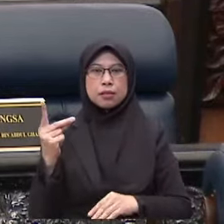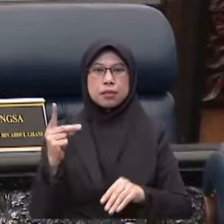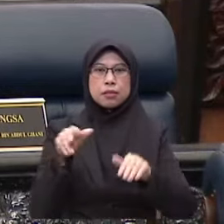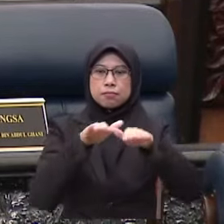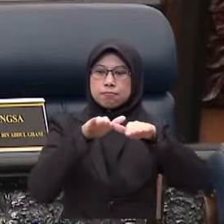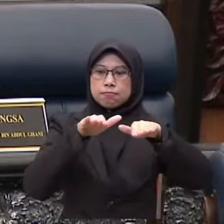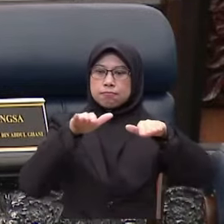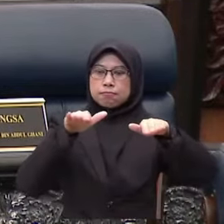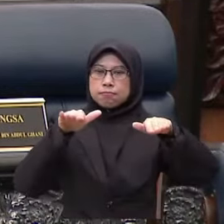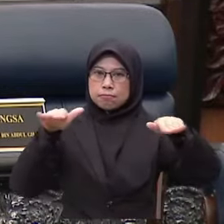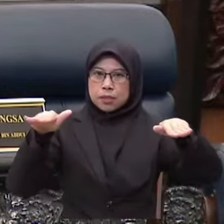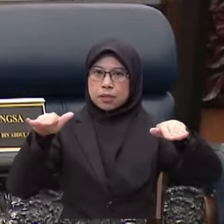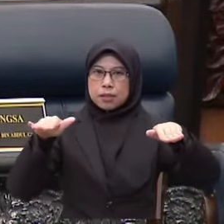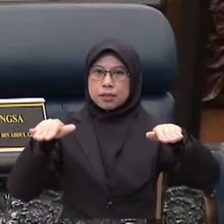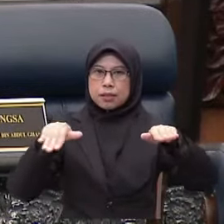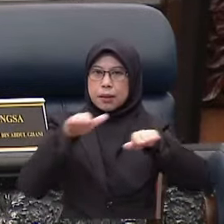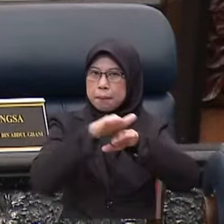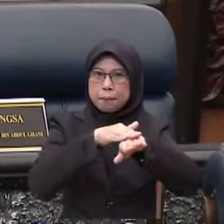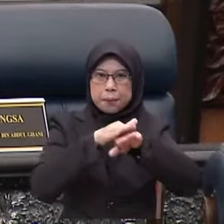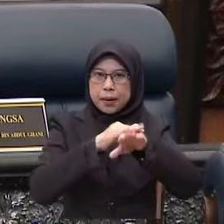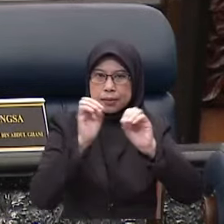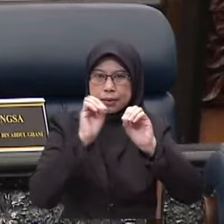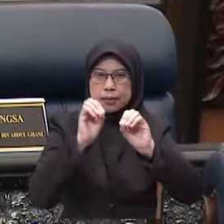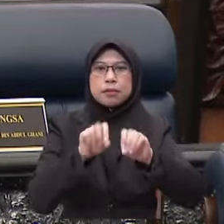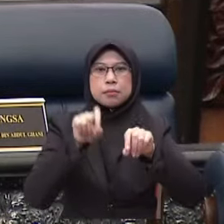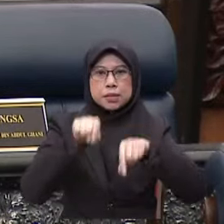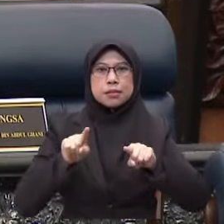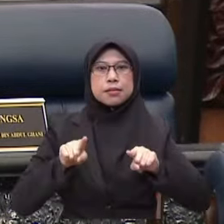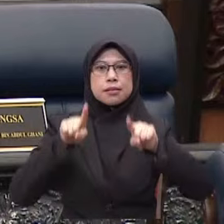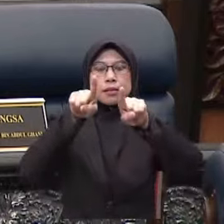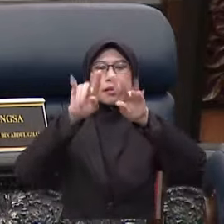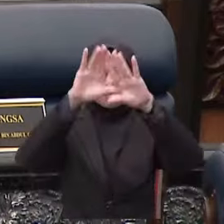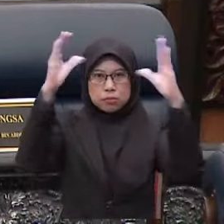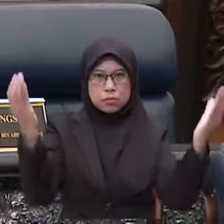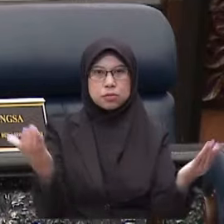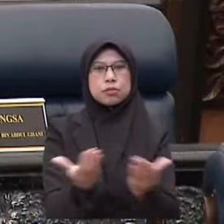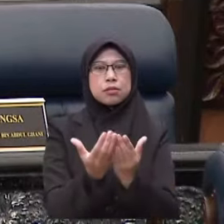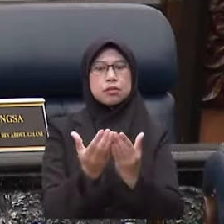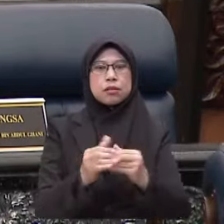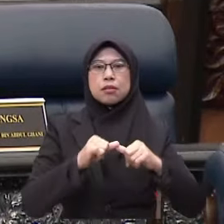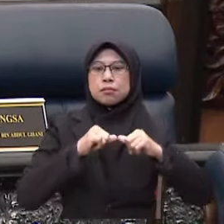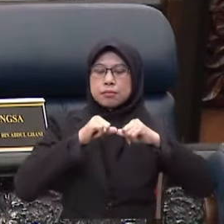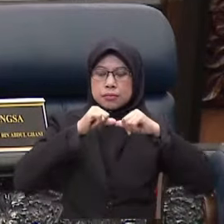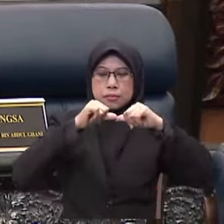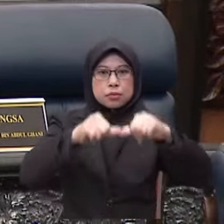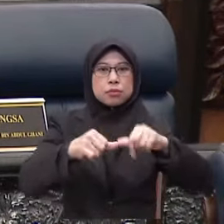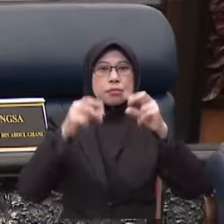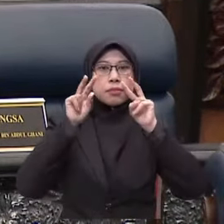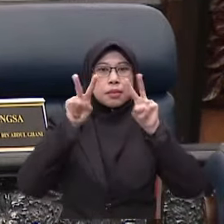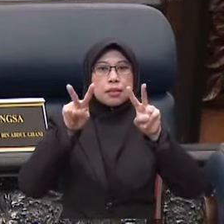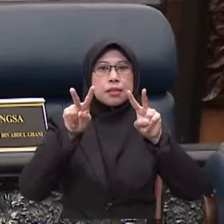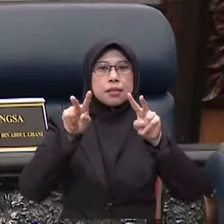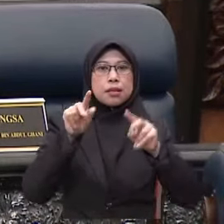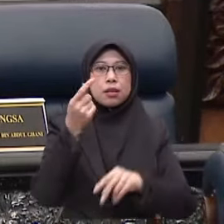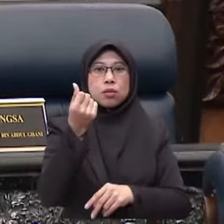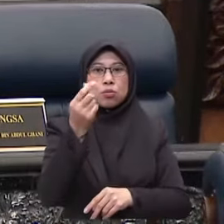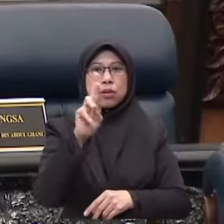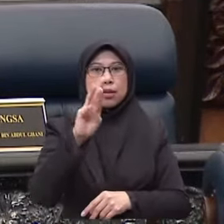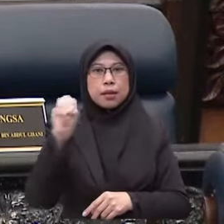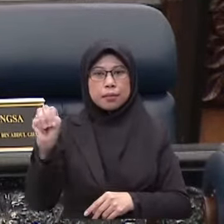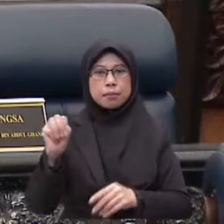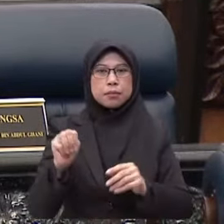perlahan mestilah selari dengan perkembangan dunia akan berterus berterusan menyaksikan mata Wang itu akan